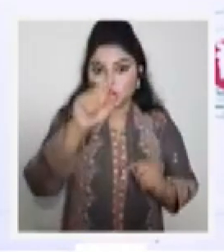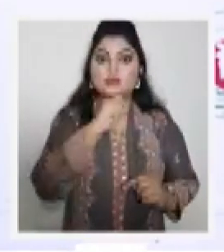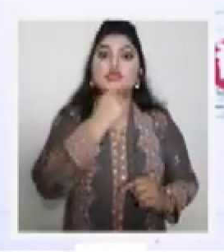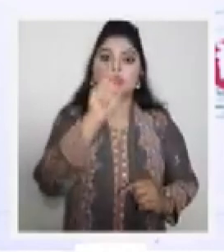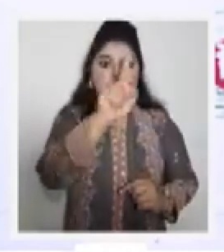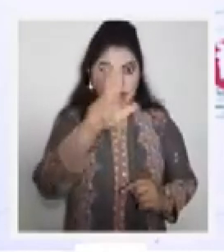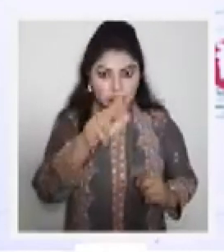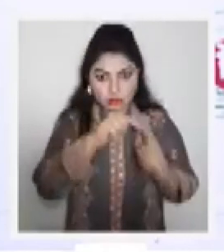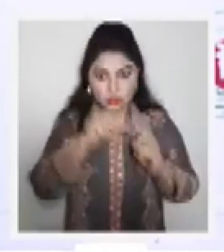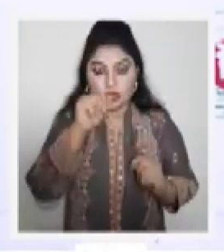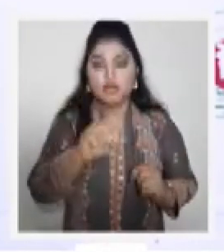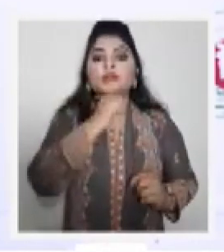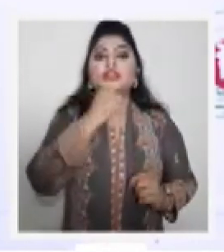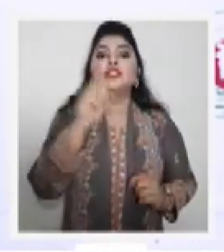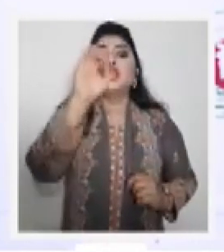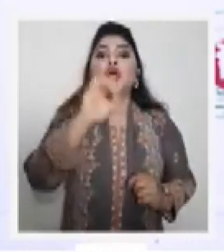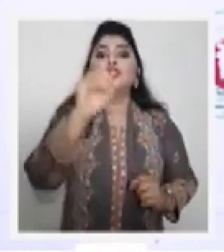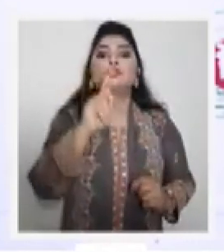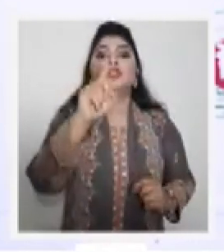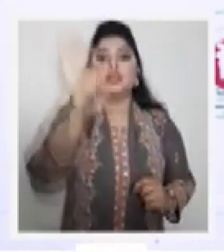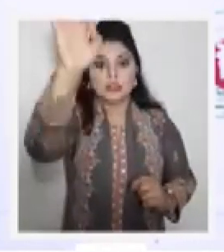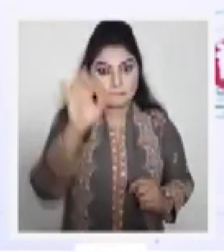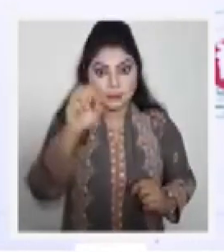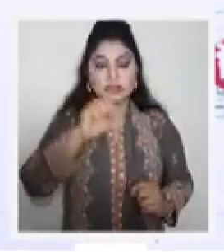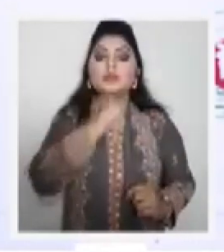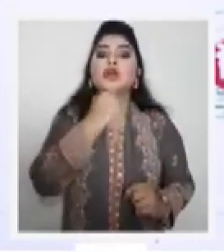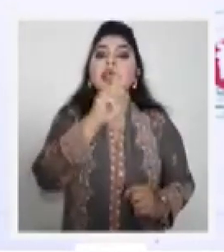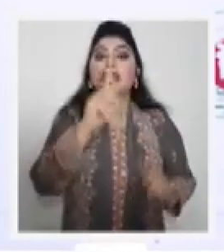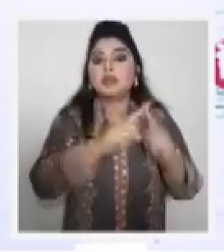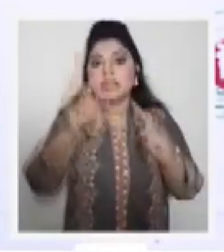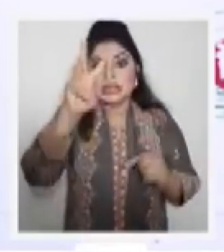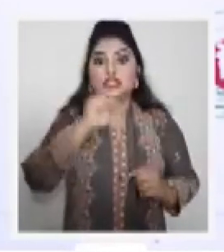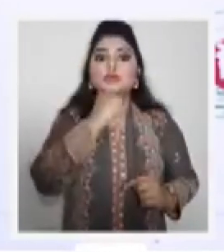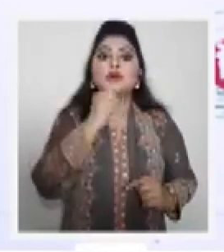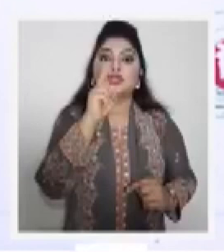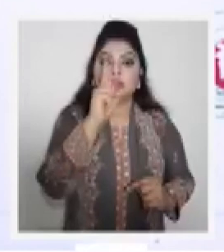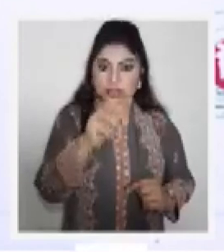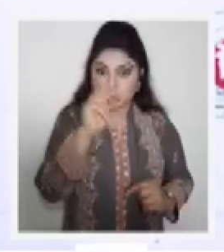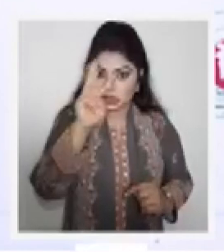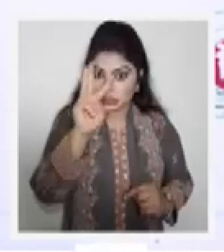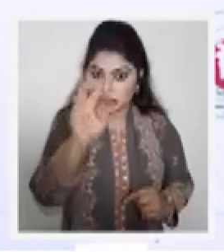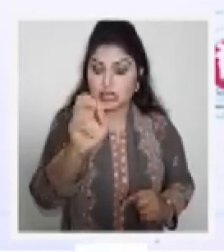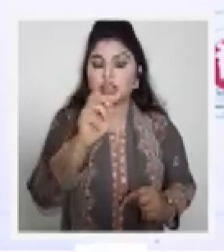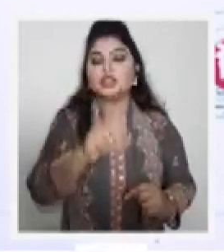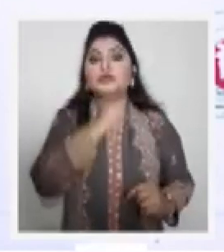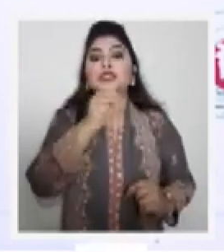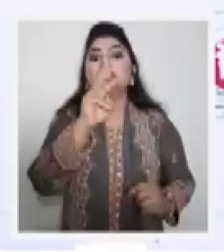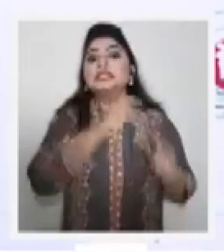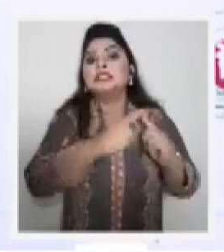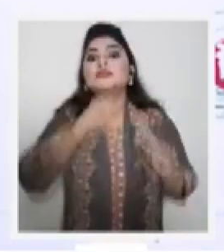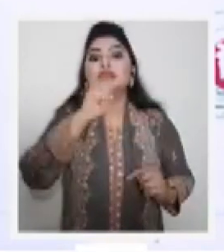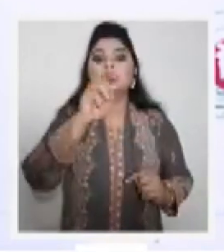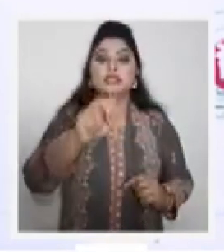এ পর্যন্ত যারা মৃত্যুবরণ করেছেন বয়স ভিত্তিক 0 থেকে 10 বছর 18 জন,